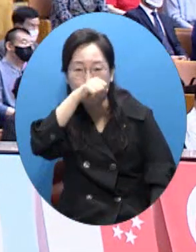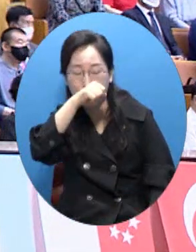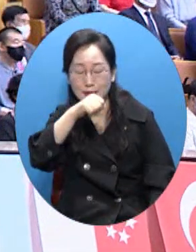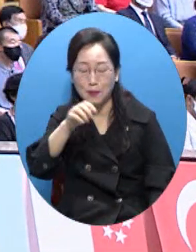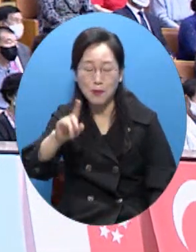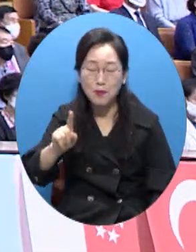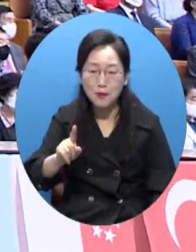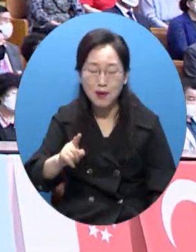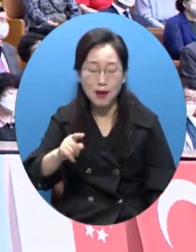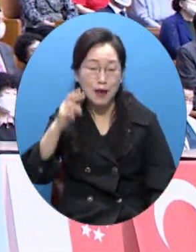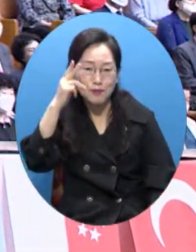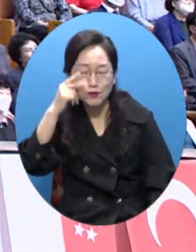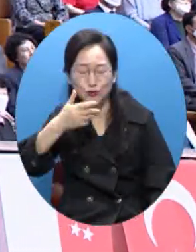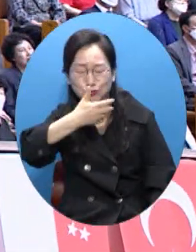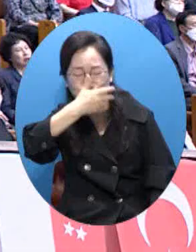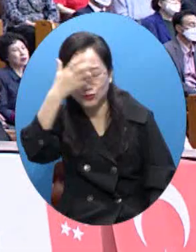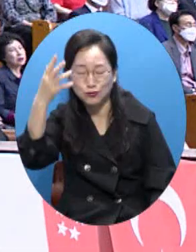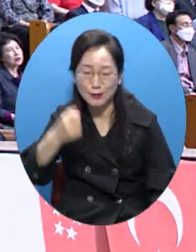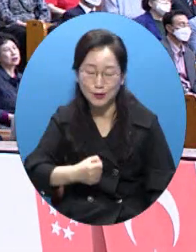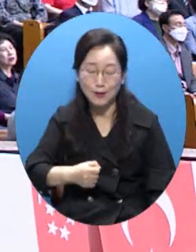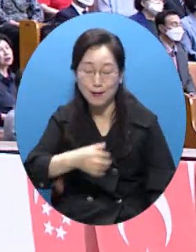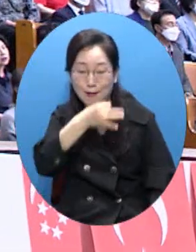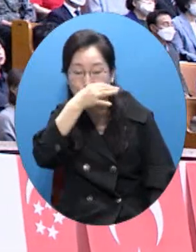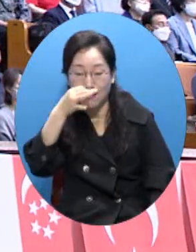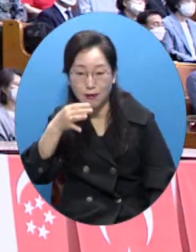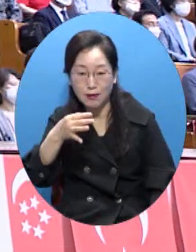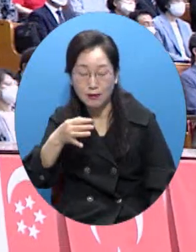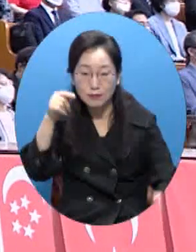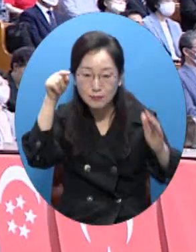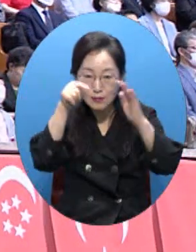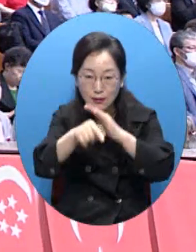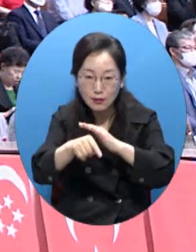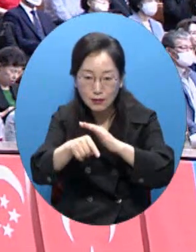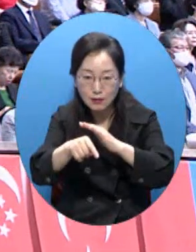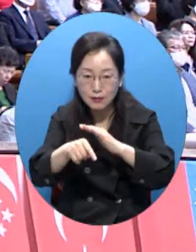꿈꾸며 도착한 미국은 동양인에게는